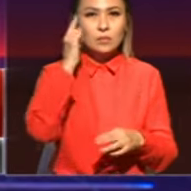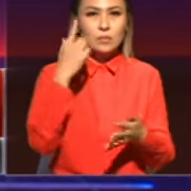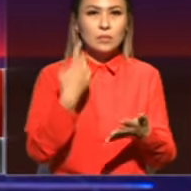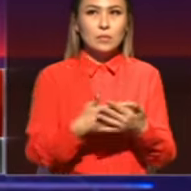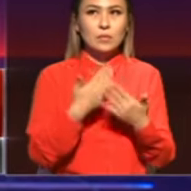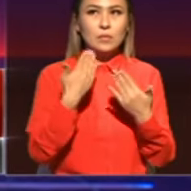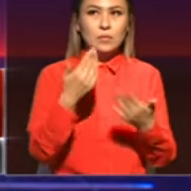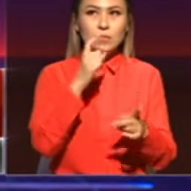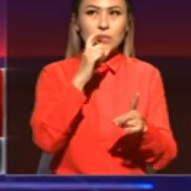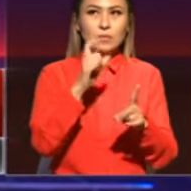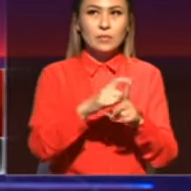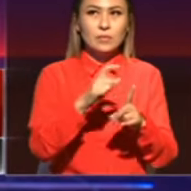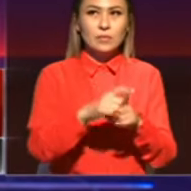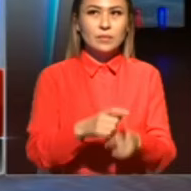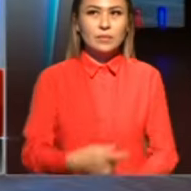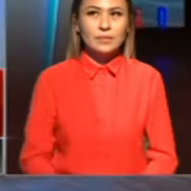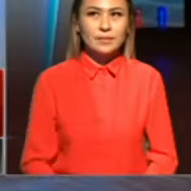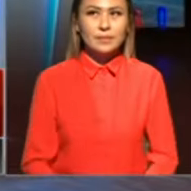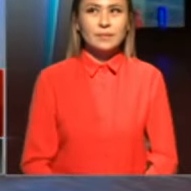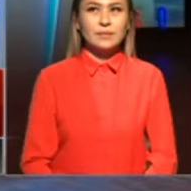сізге сөз. Жалпы